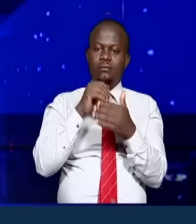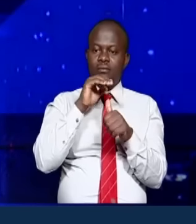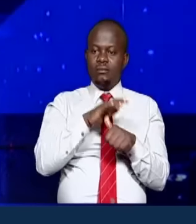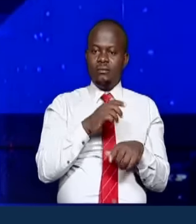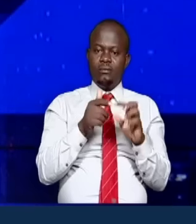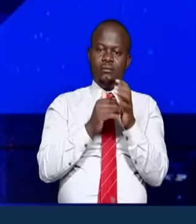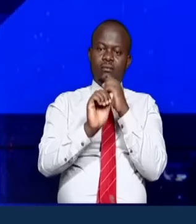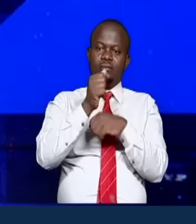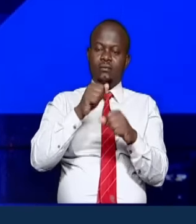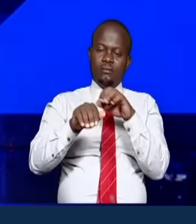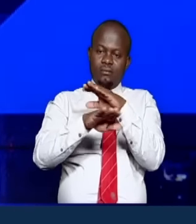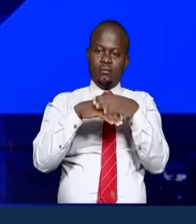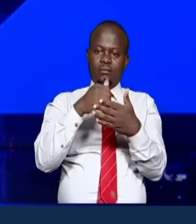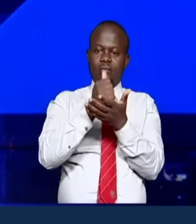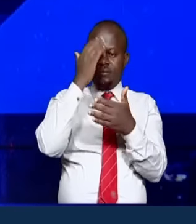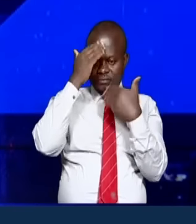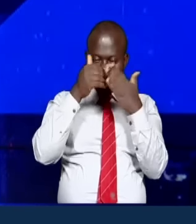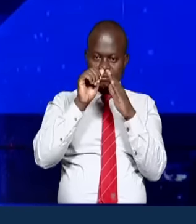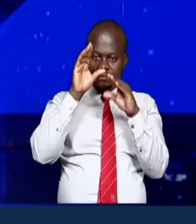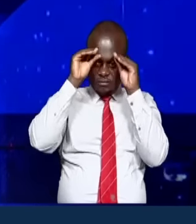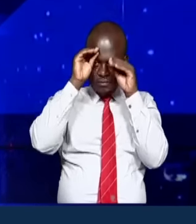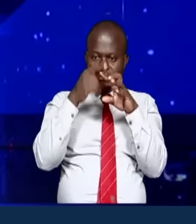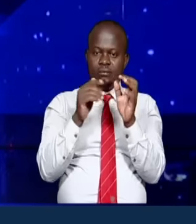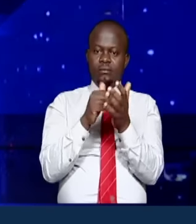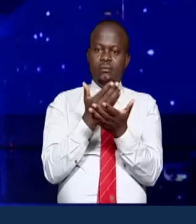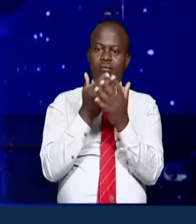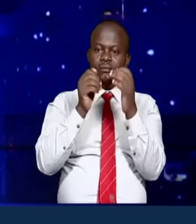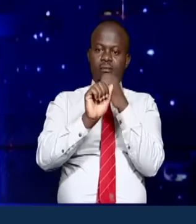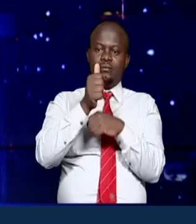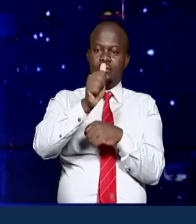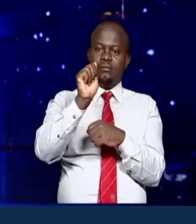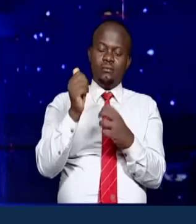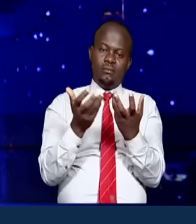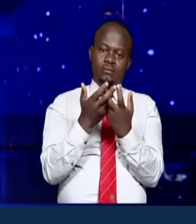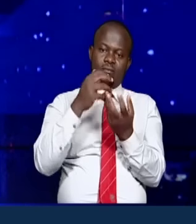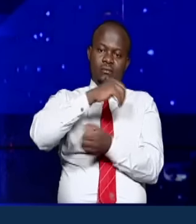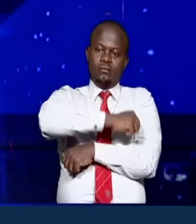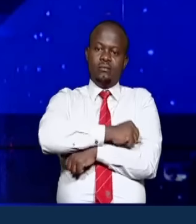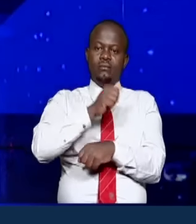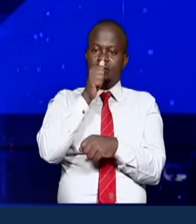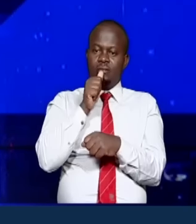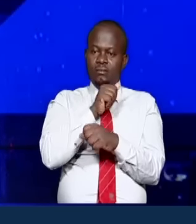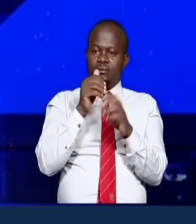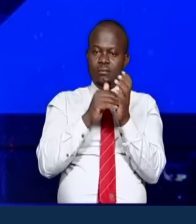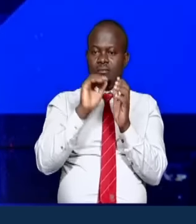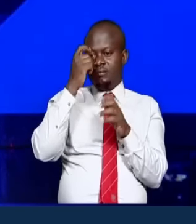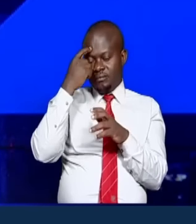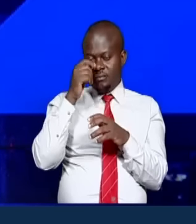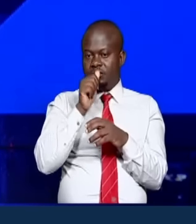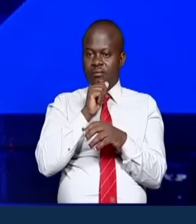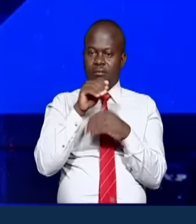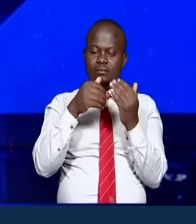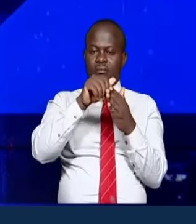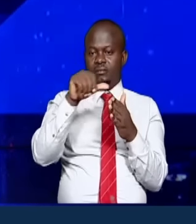ndetse n'ibikorwa remezo bibafasha kugira ngo babashe kwiga gusa bagasaba ko n'ibi bikorwa byajyanwa no mu mashuri yigenga na kaminuza zigenga reka